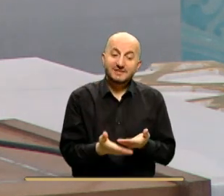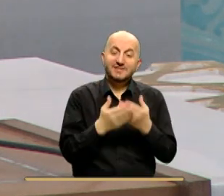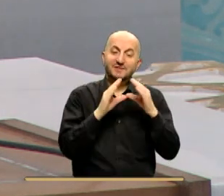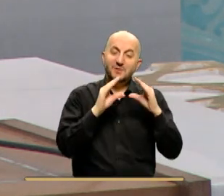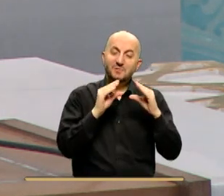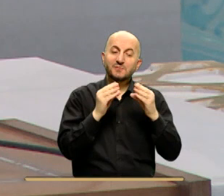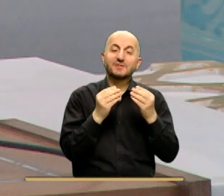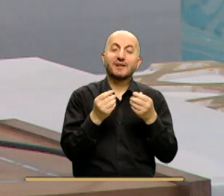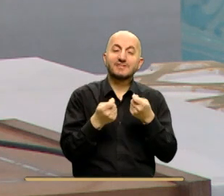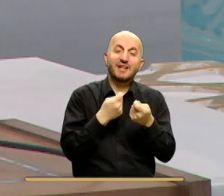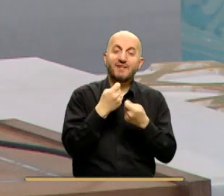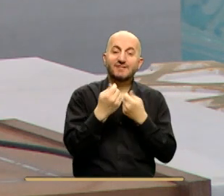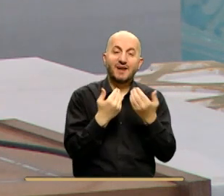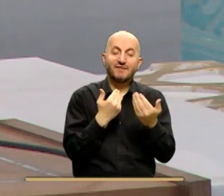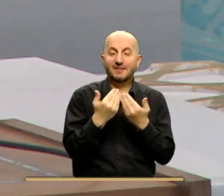davrandın.